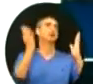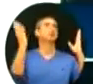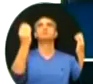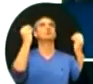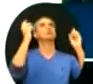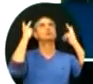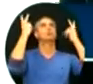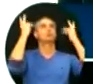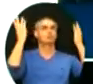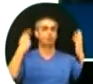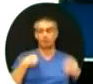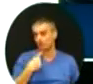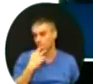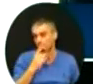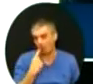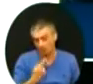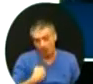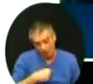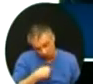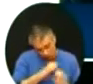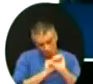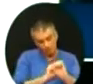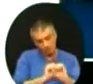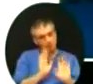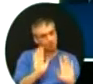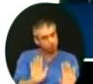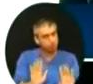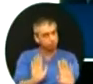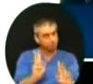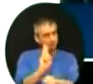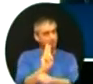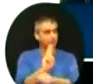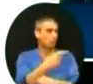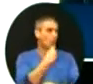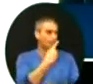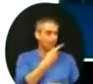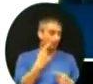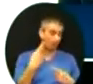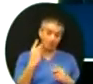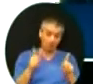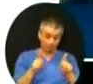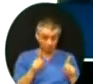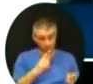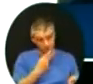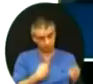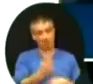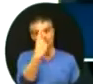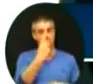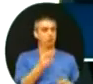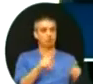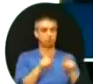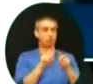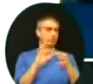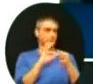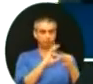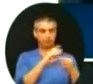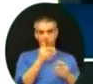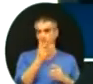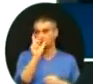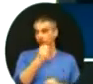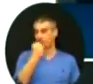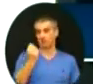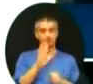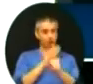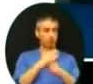שהוא תורה מסיני. אני נכון מה הוא אומר, אנחנו בעדכם, אבל תיזהרו. הוא אומר דבר והיפוכו באותו משפט, אבל אני, אותי שכנעו אנשי